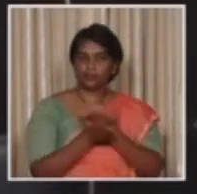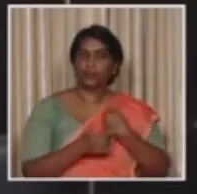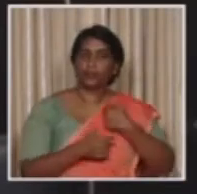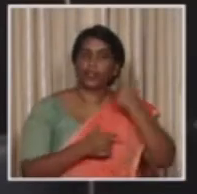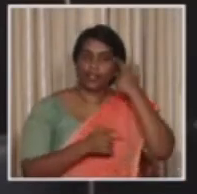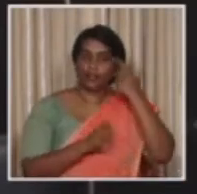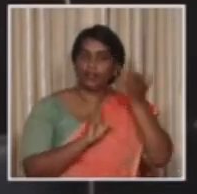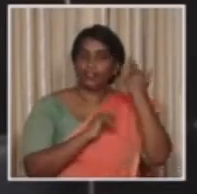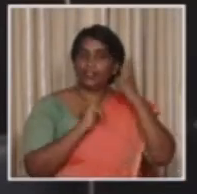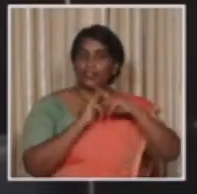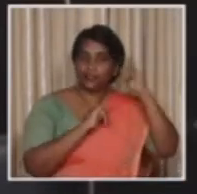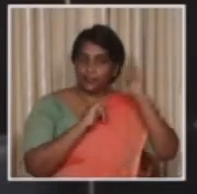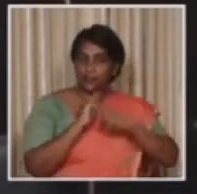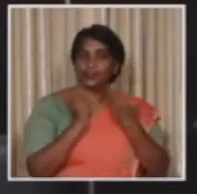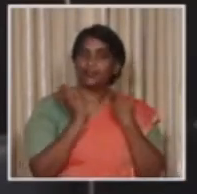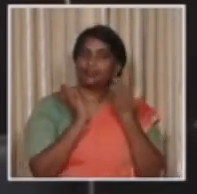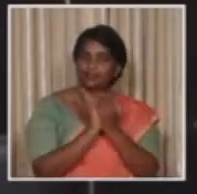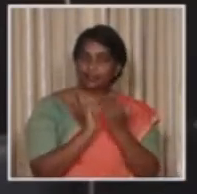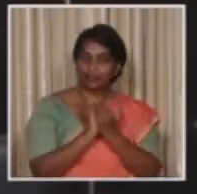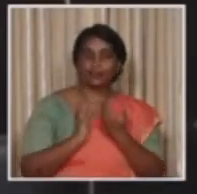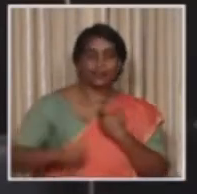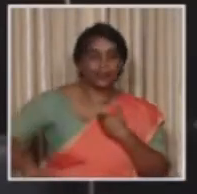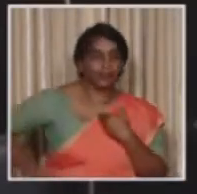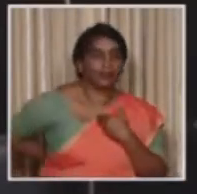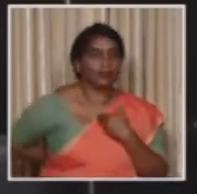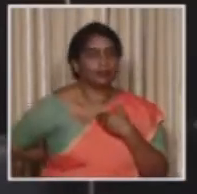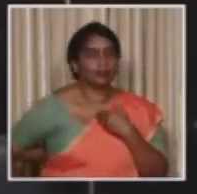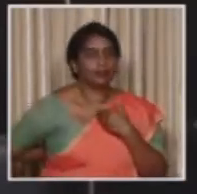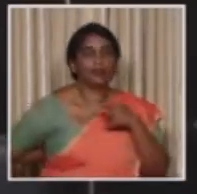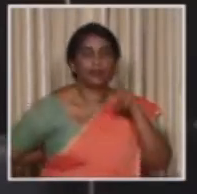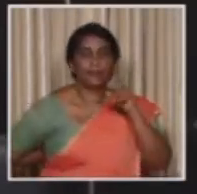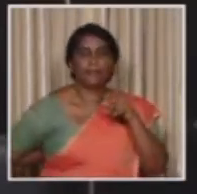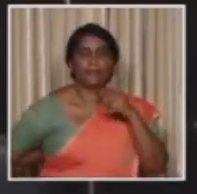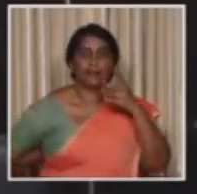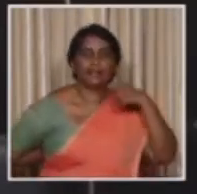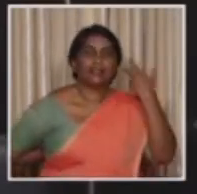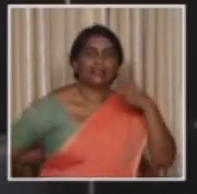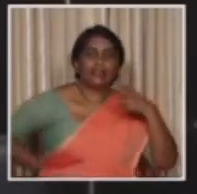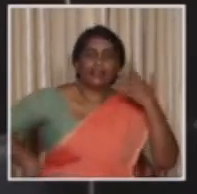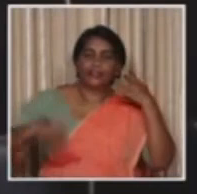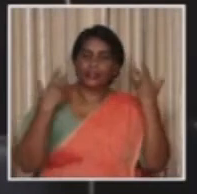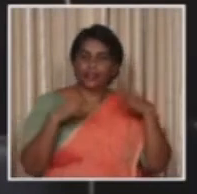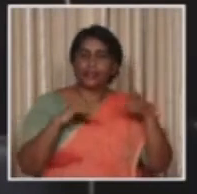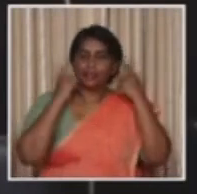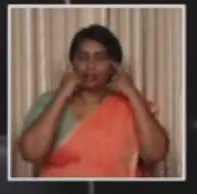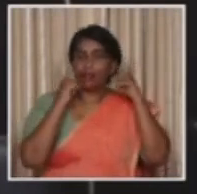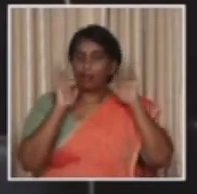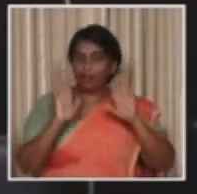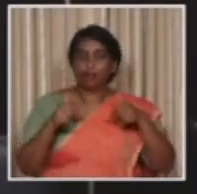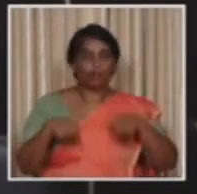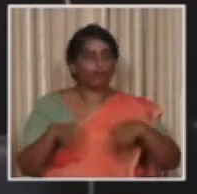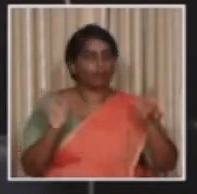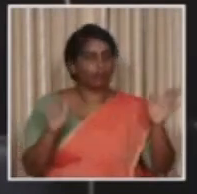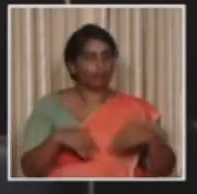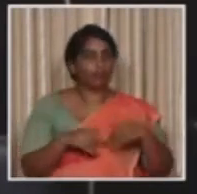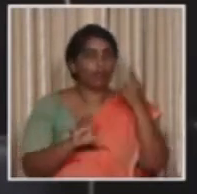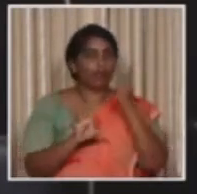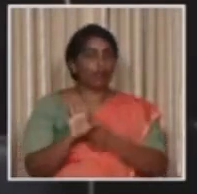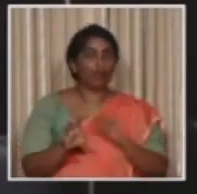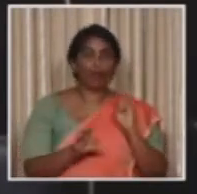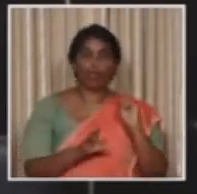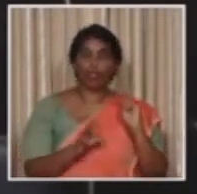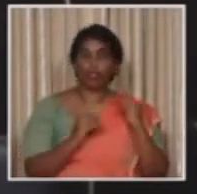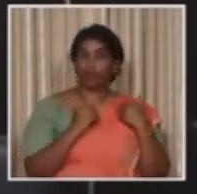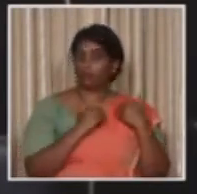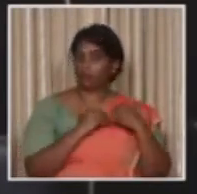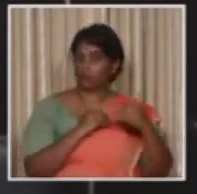හිතුවා එදා මම විශ්වවිද්‍යාල ශිෂ්‍යයෙක් හැටියට ඒ ප්‍රශ්නය දැන් ඉවර වෙයි කියලා. නමුත් අද වෙනකොට අද අවුරුදු 30ක්